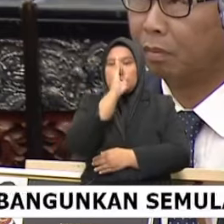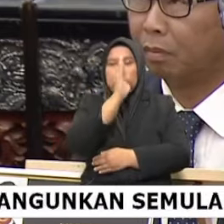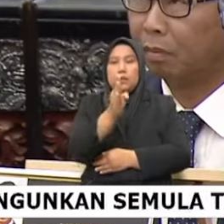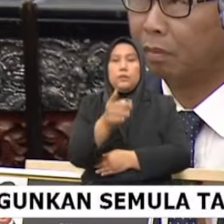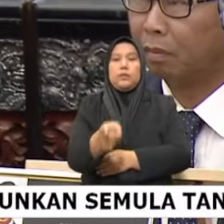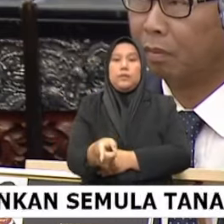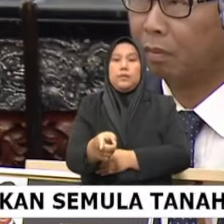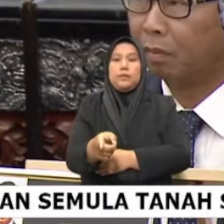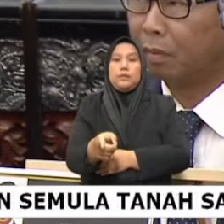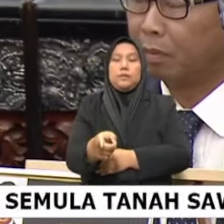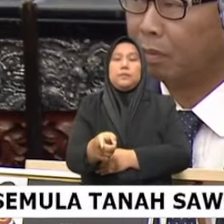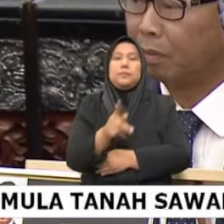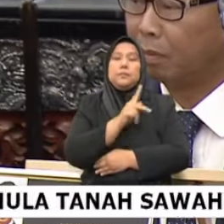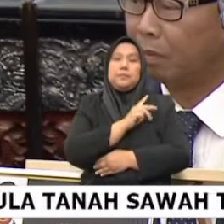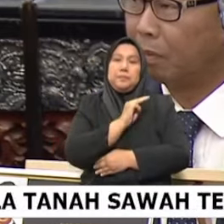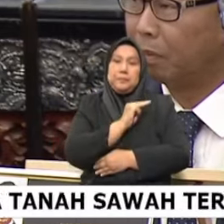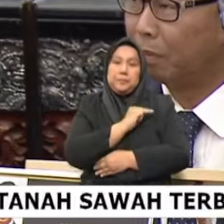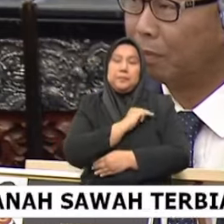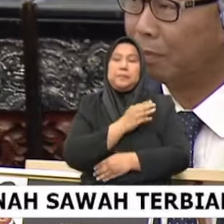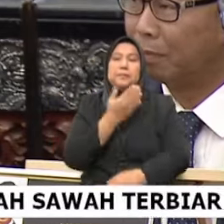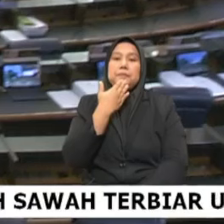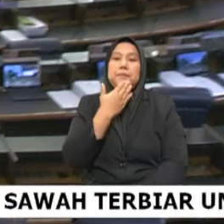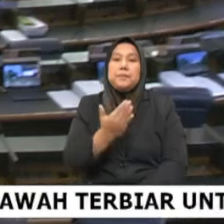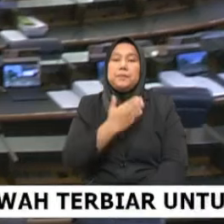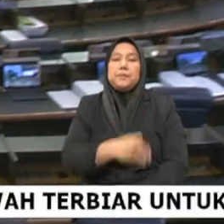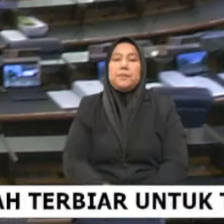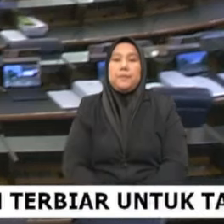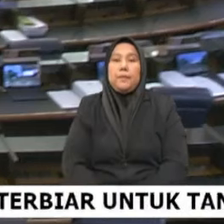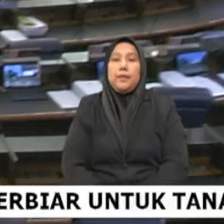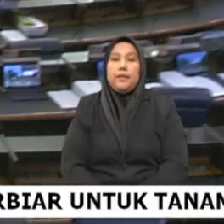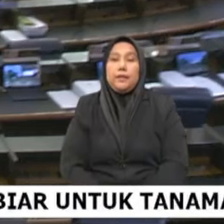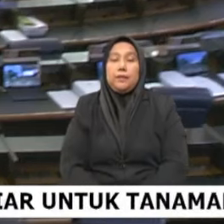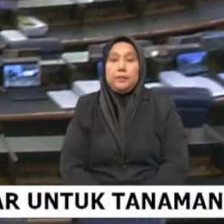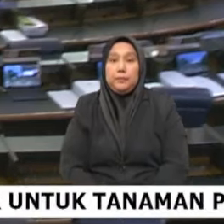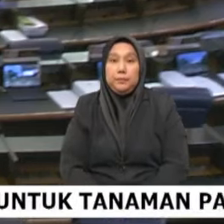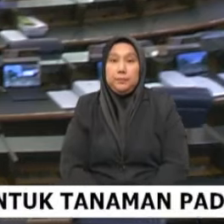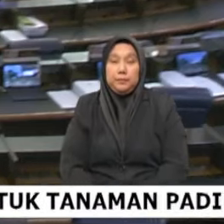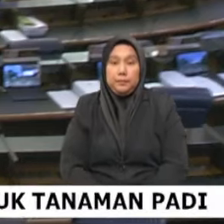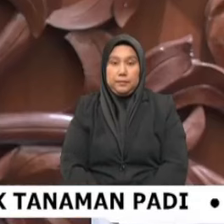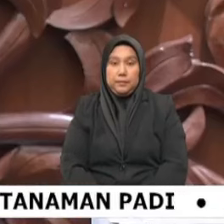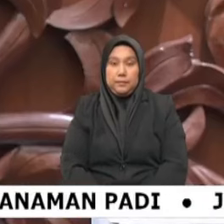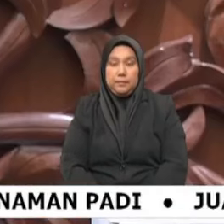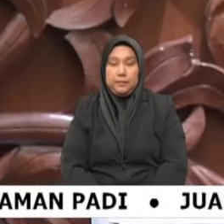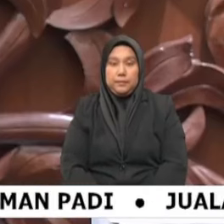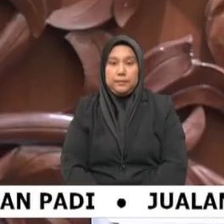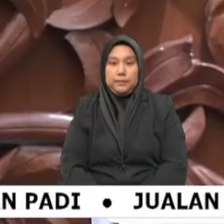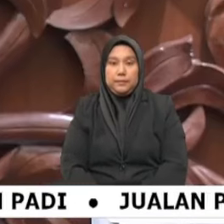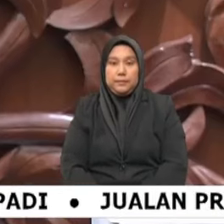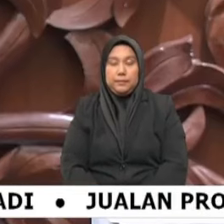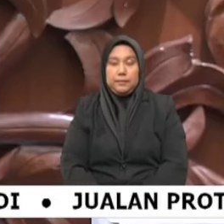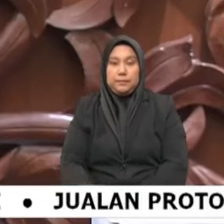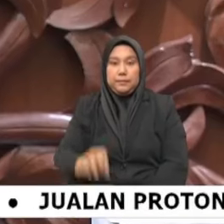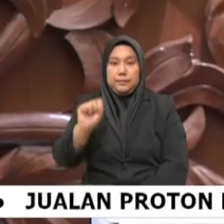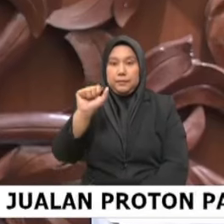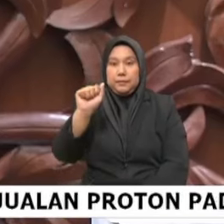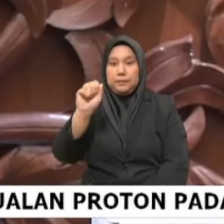kepada pihak kementerian. Sekian, terima kasih. Saya jemput Tuan Yan Safura binti Oman Bentong.